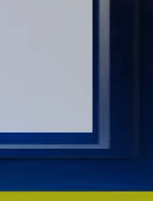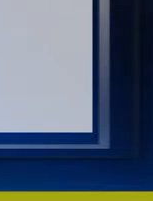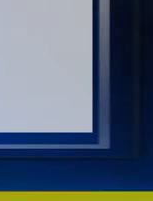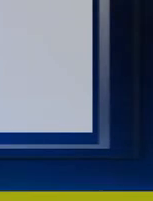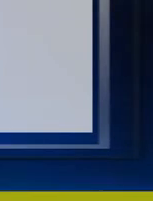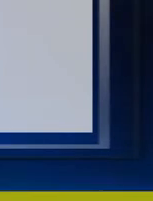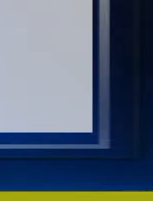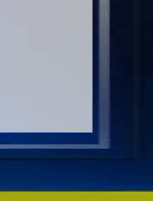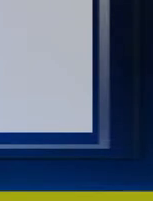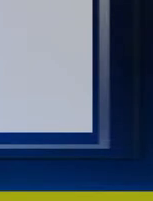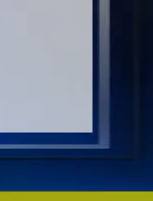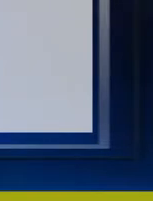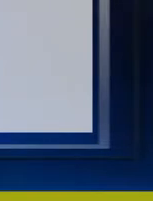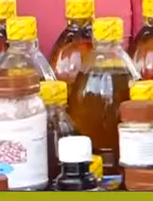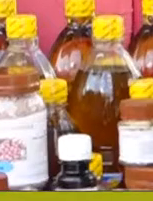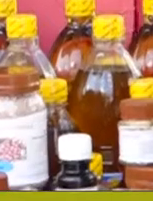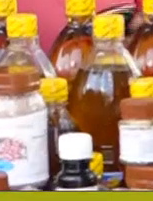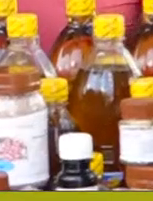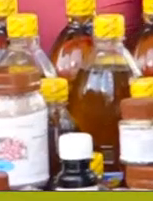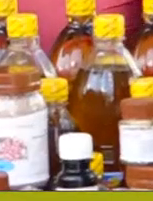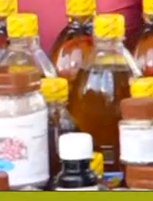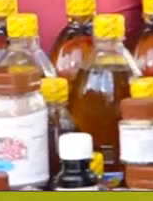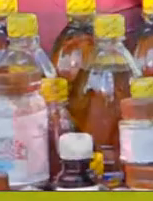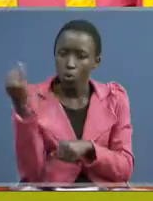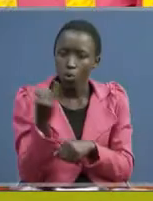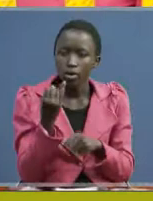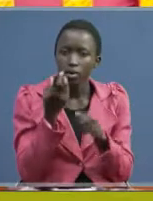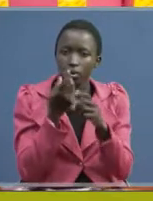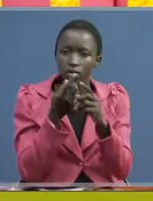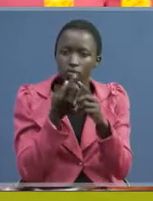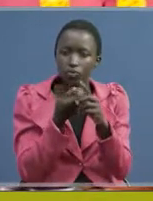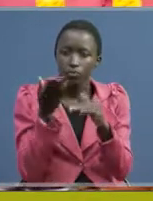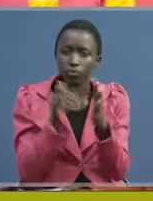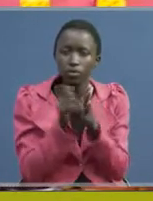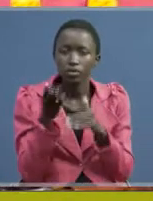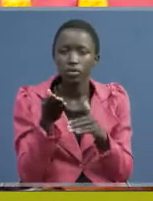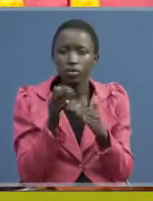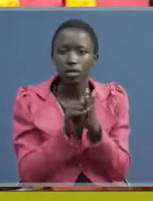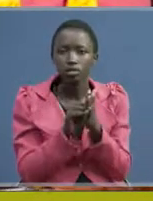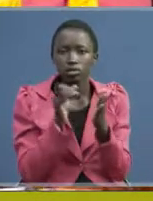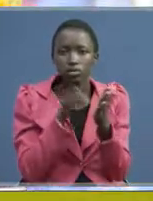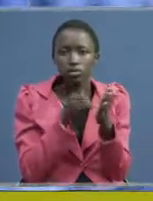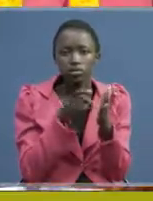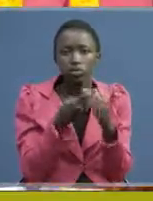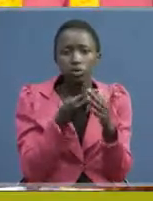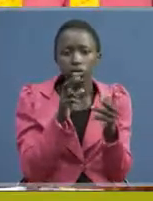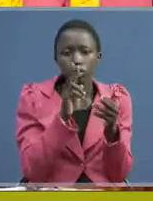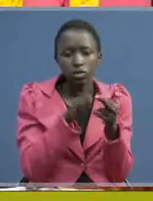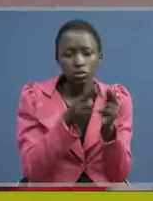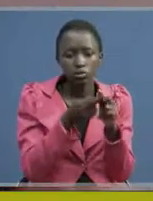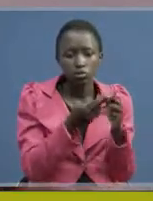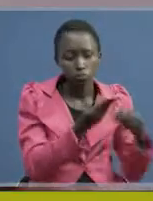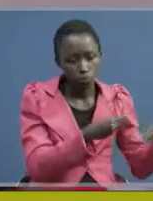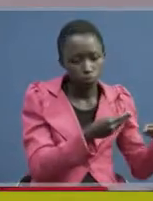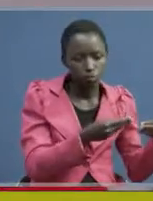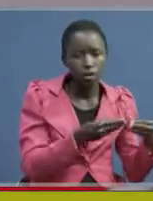zimefunga milango yake kutokana na ushindani mkubwa. Uagizaji wa bidhaa za bei rahisi kutoka mataifa yanayoshiriki meza moja ya biashara na Kenya